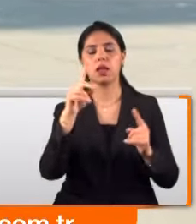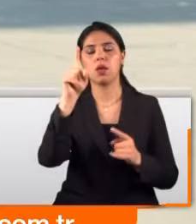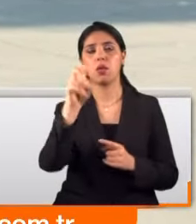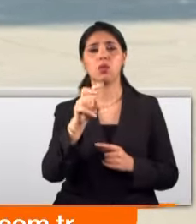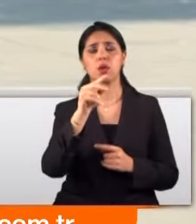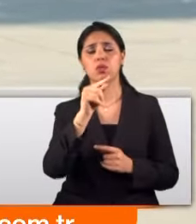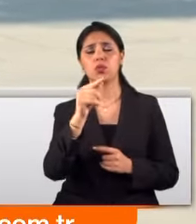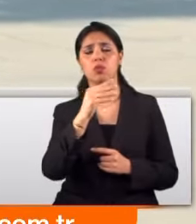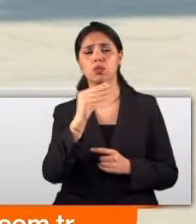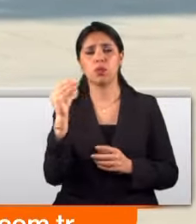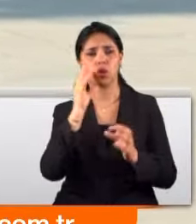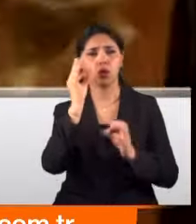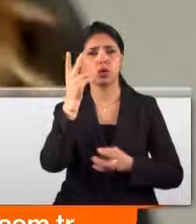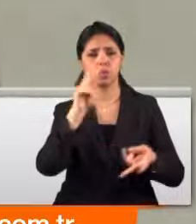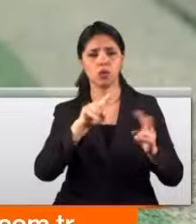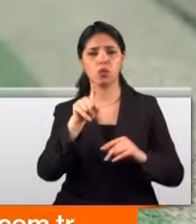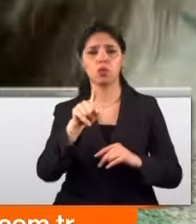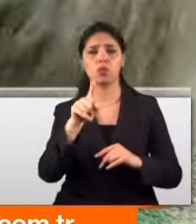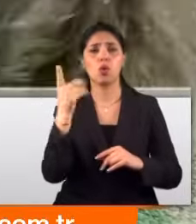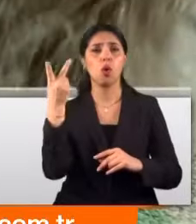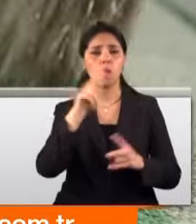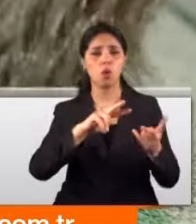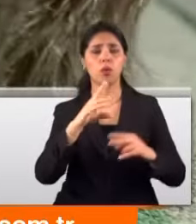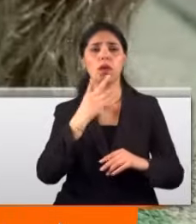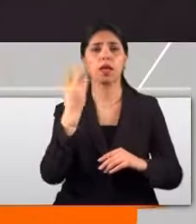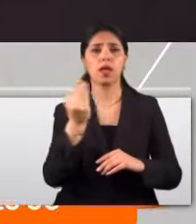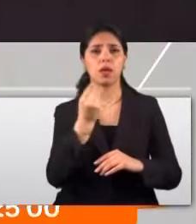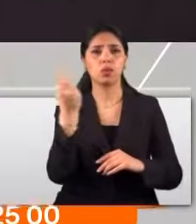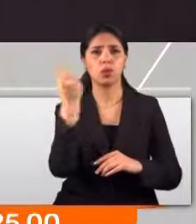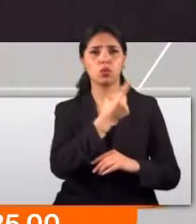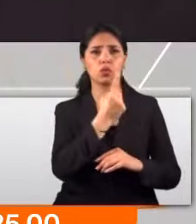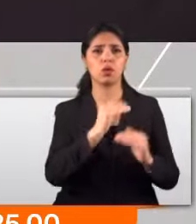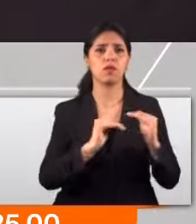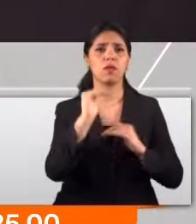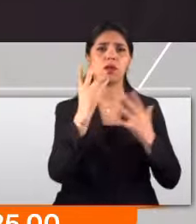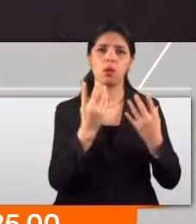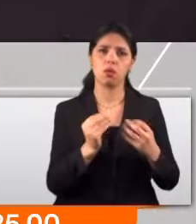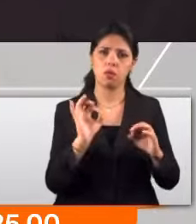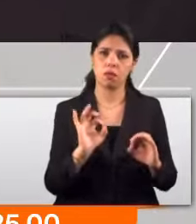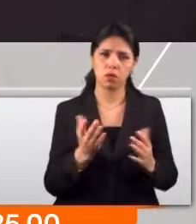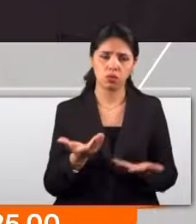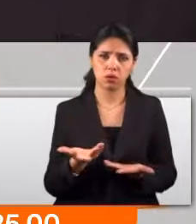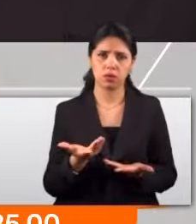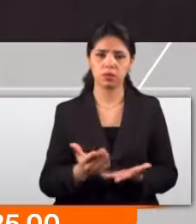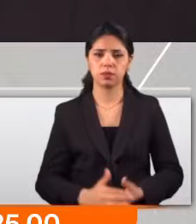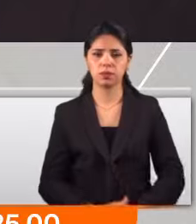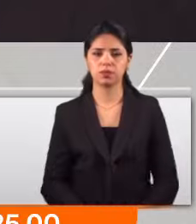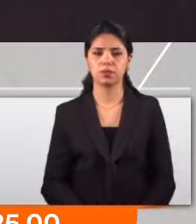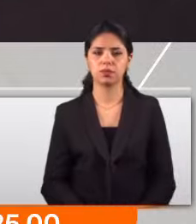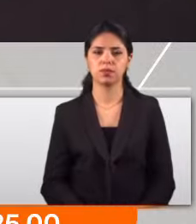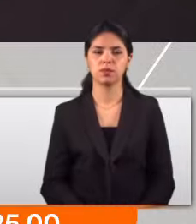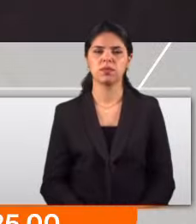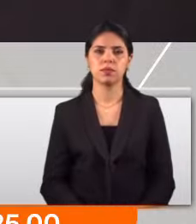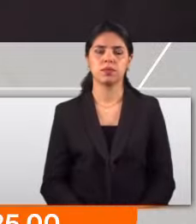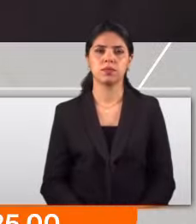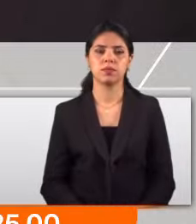milyon kişi ölüyor. Bu ölümlerde gençlerin oranı gitgide yükseliyor. Ayda en az 2-3 tane hasta direkt bana geliyor. En son gördüğüm hasta